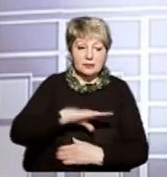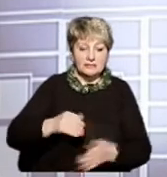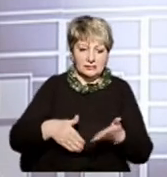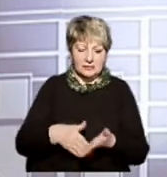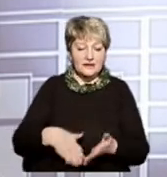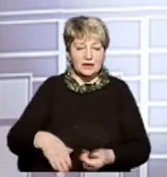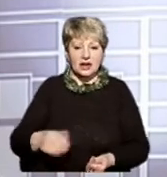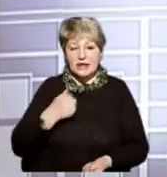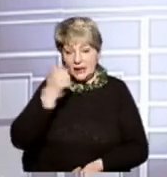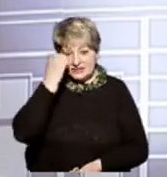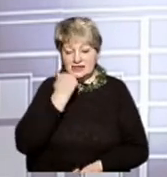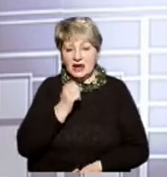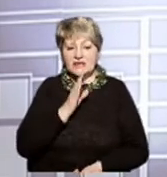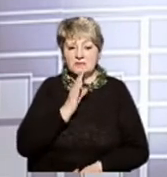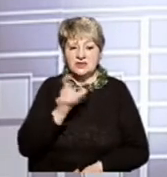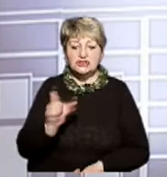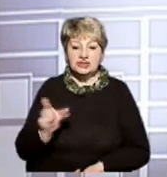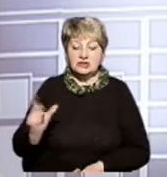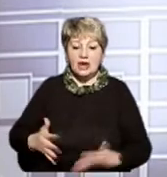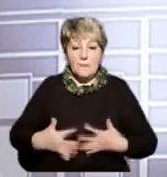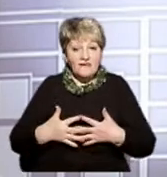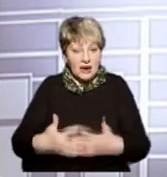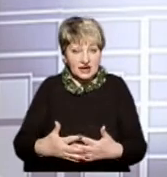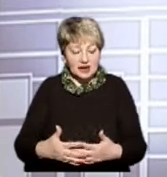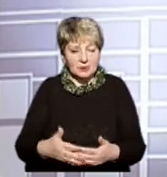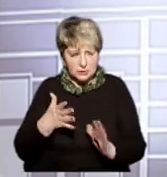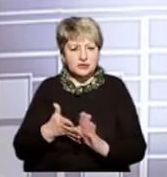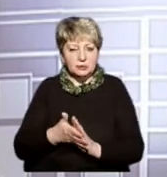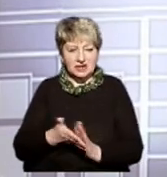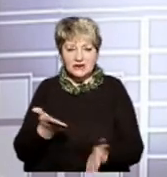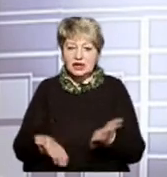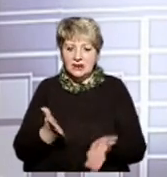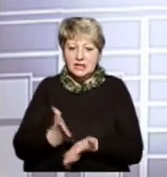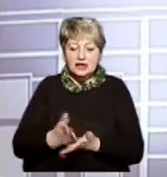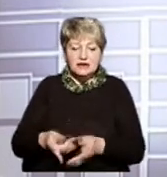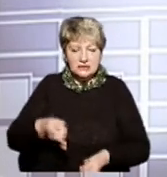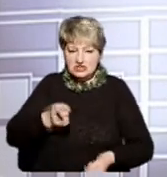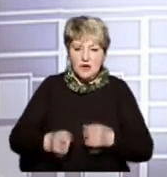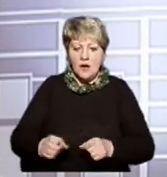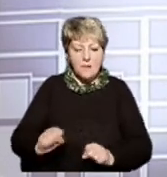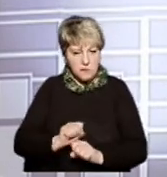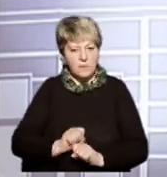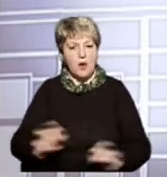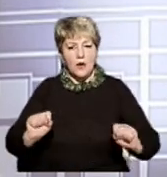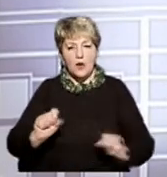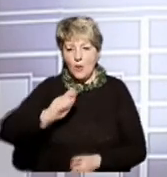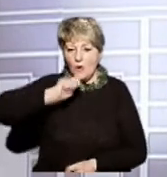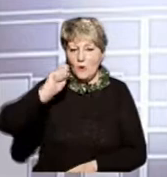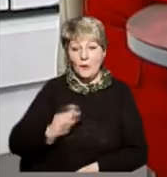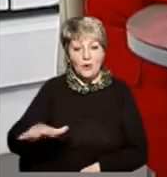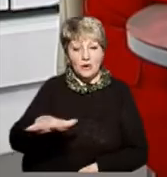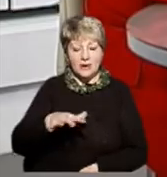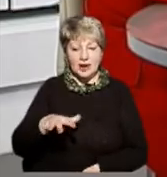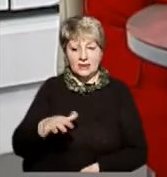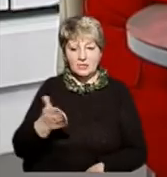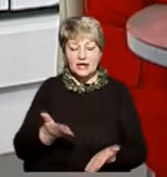І дякую цим жінкам вагітним, розумієте, які є справжніми бійцями, справжніми українками,